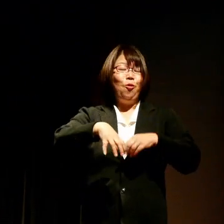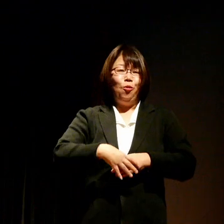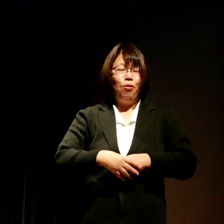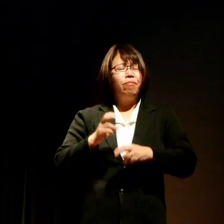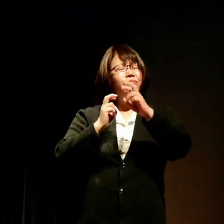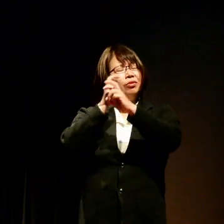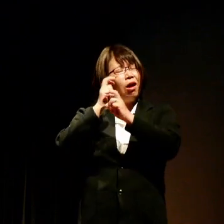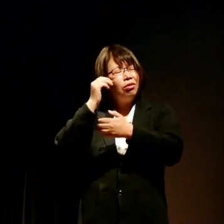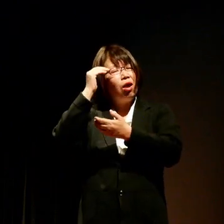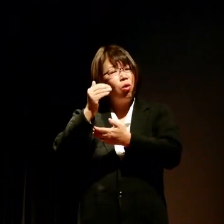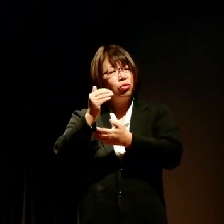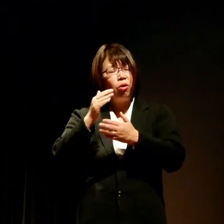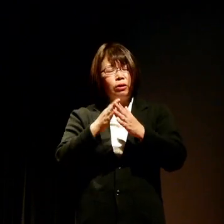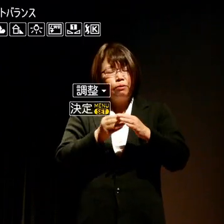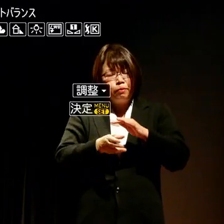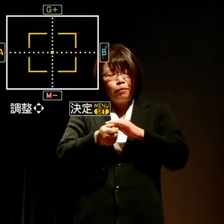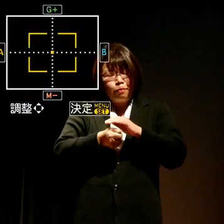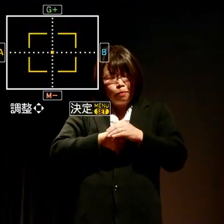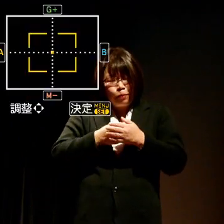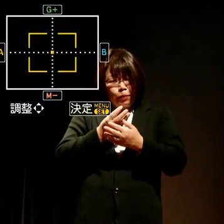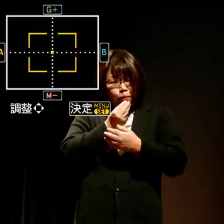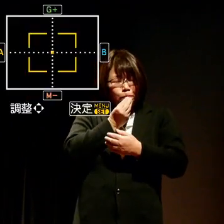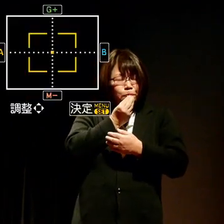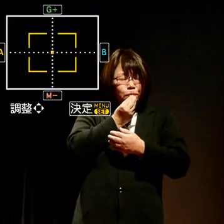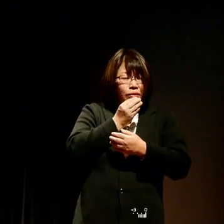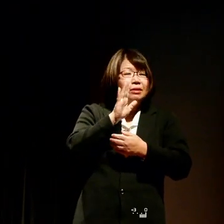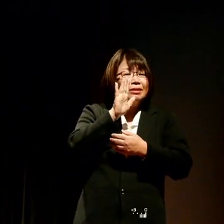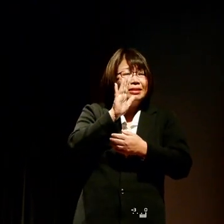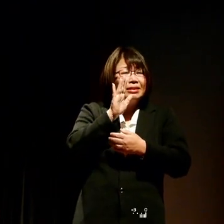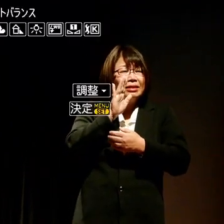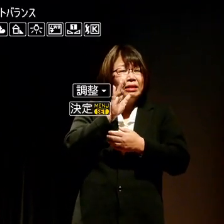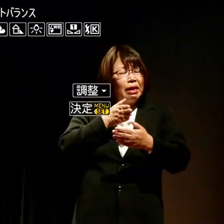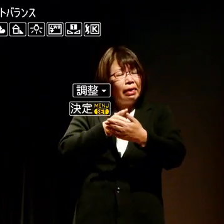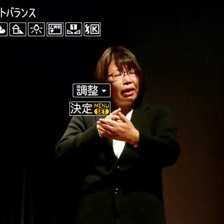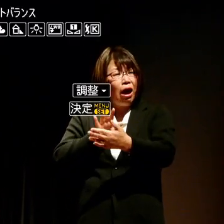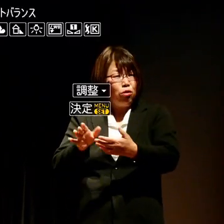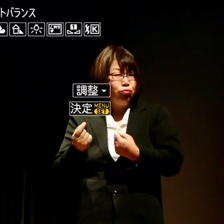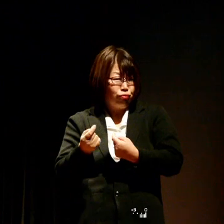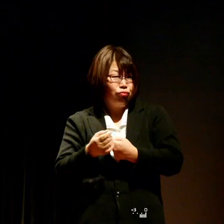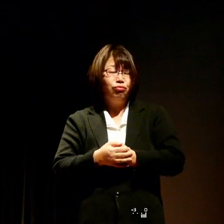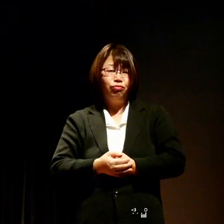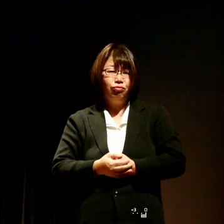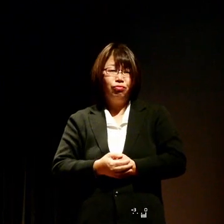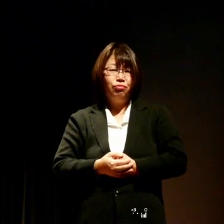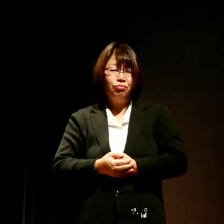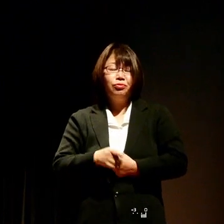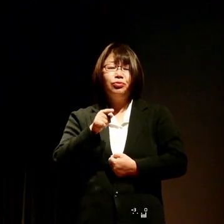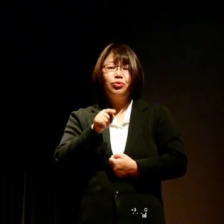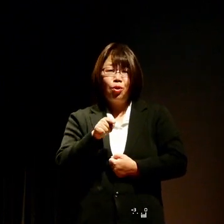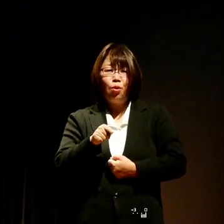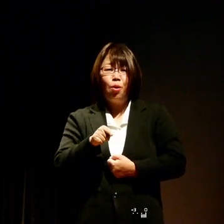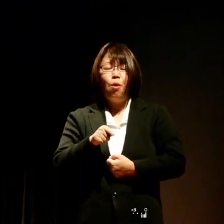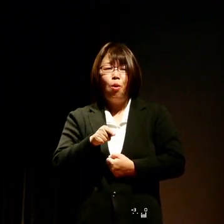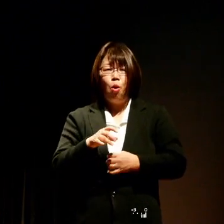悩んでいることを内に秘めているだけだと、どうしても限界があります。それを